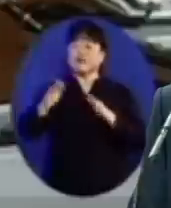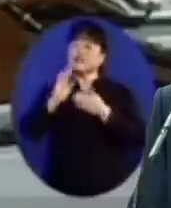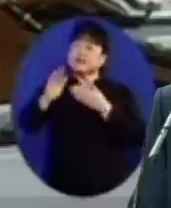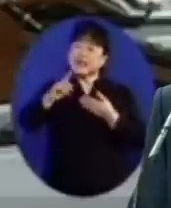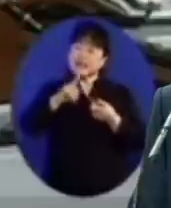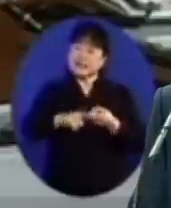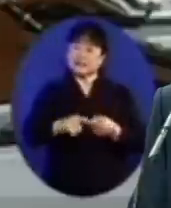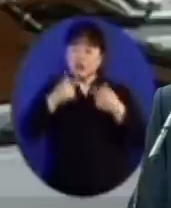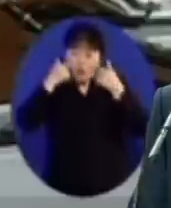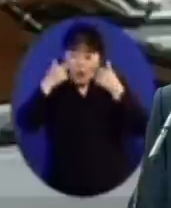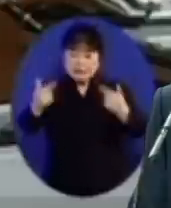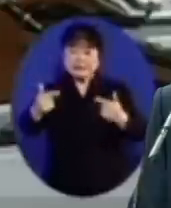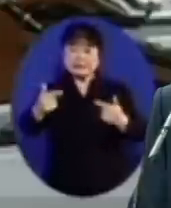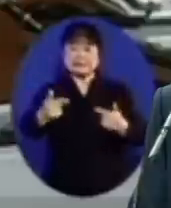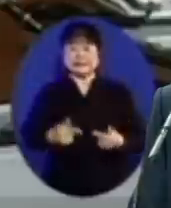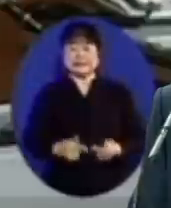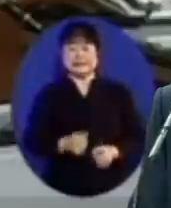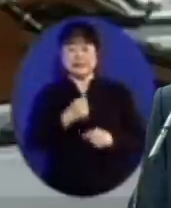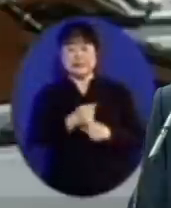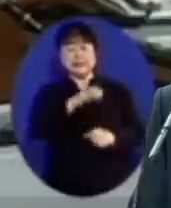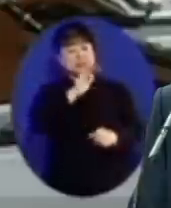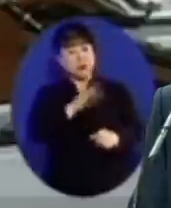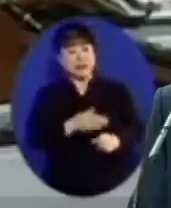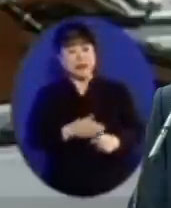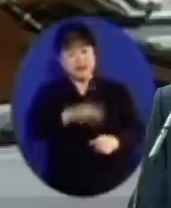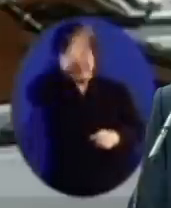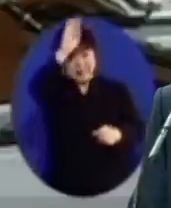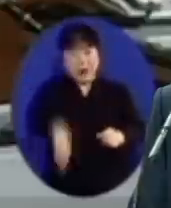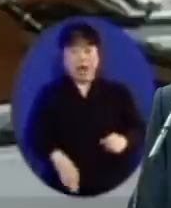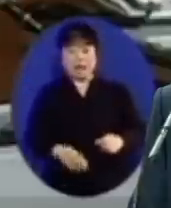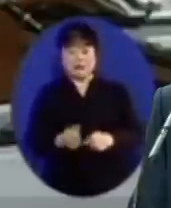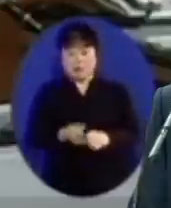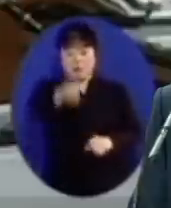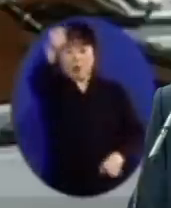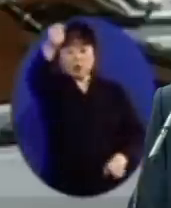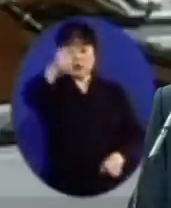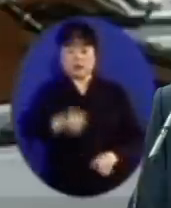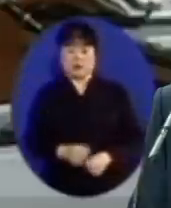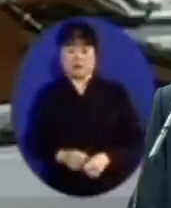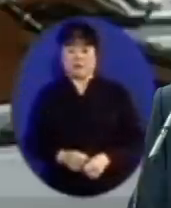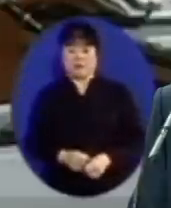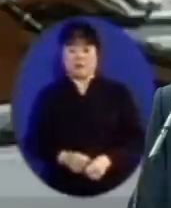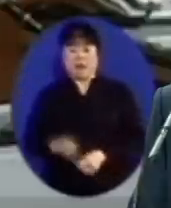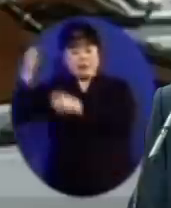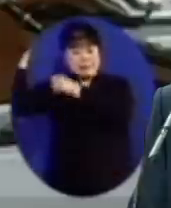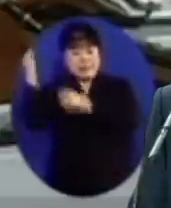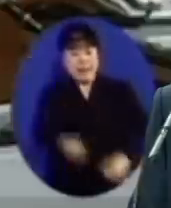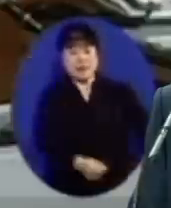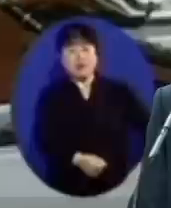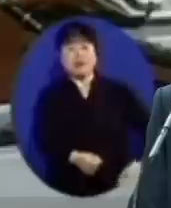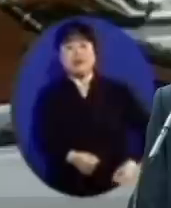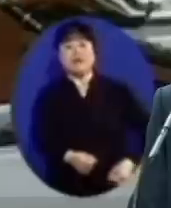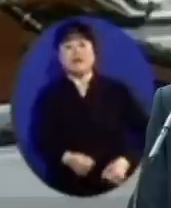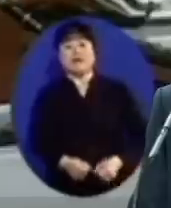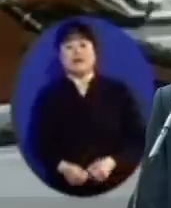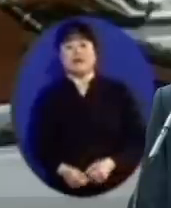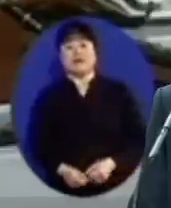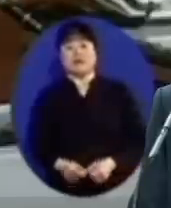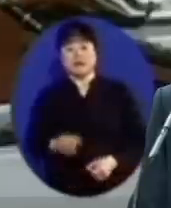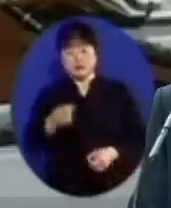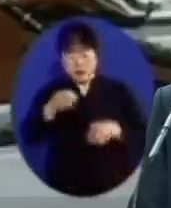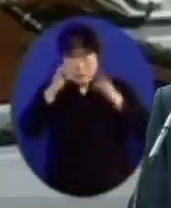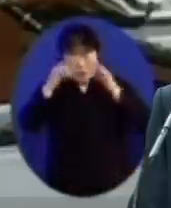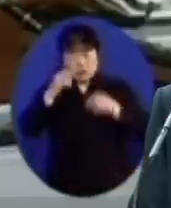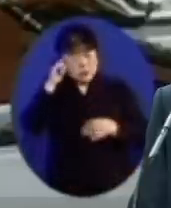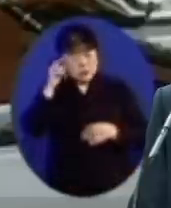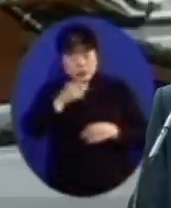미래를 정확하게 문장을 못 만들면 나오라 해서 그 몽둥이로 때리는데 살짝 때리는 게 아니라 눈이 뿌려 뿌려